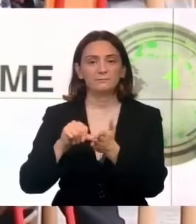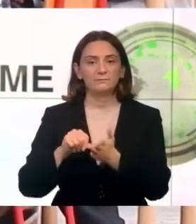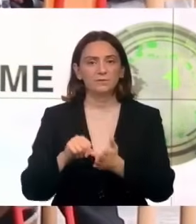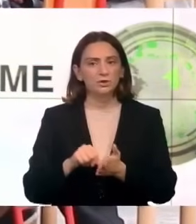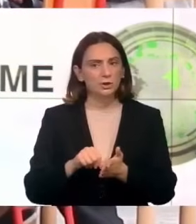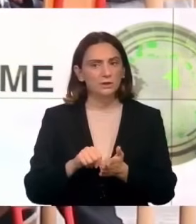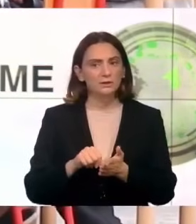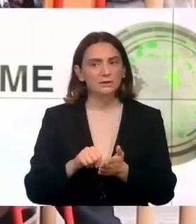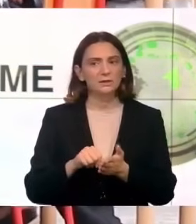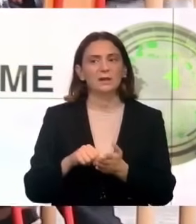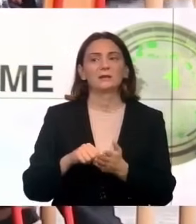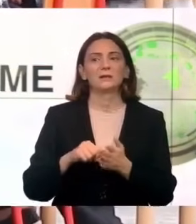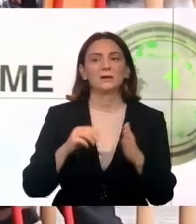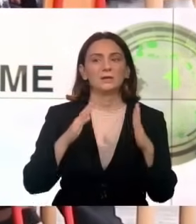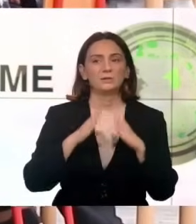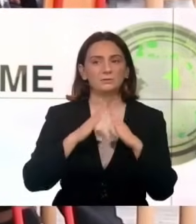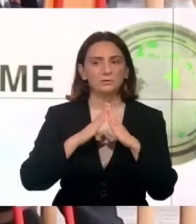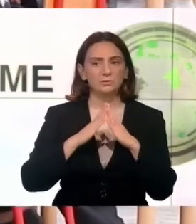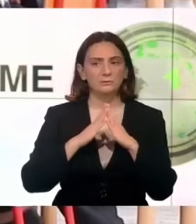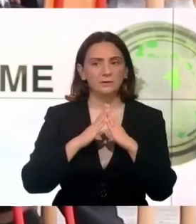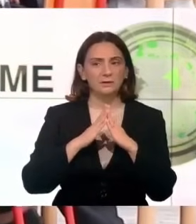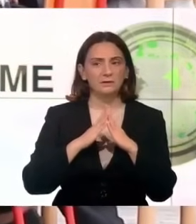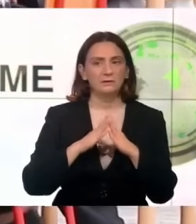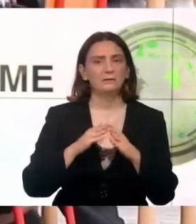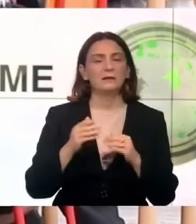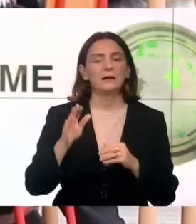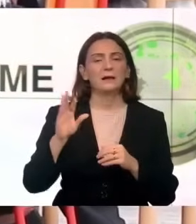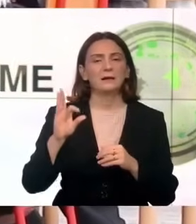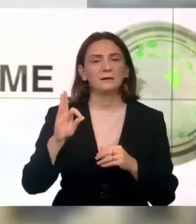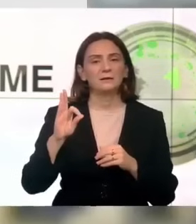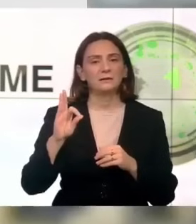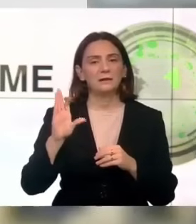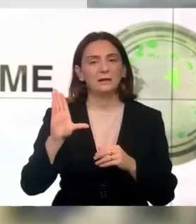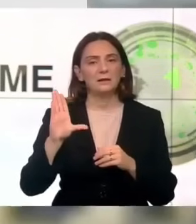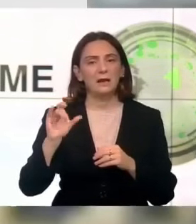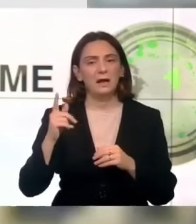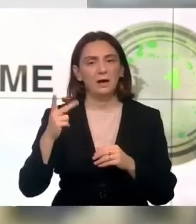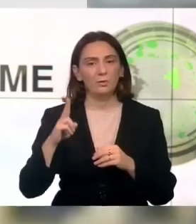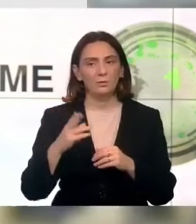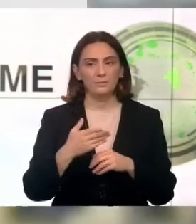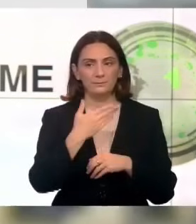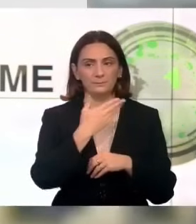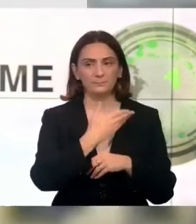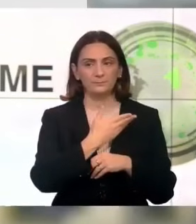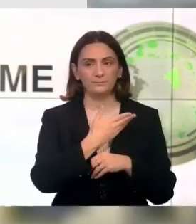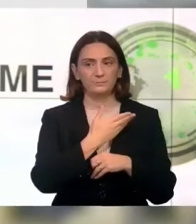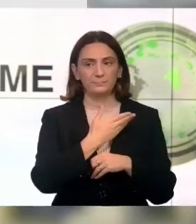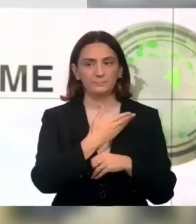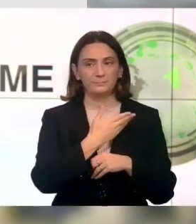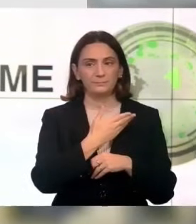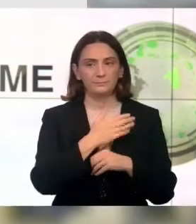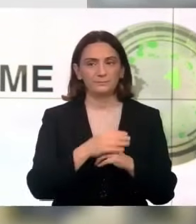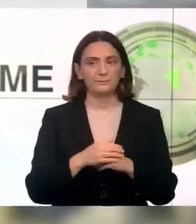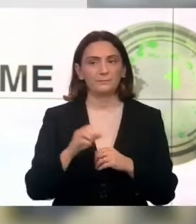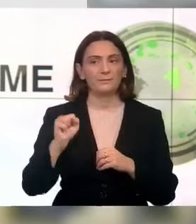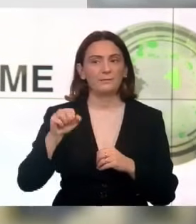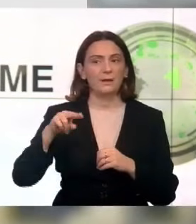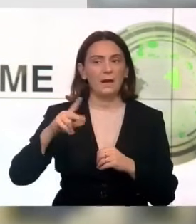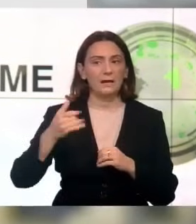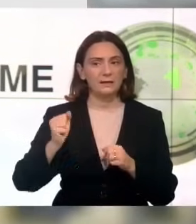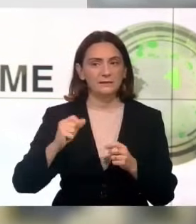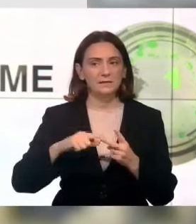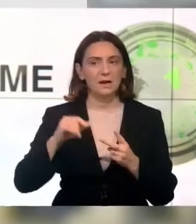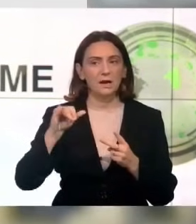ndërsa qendra sociale Streza nga Gentiana Lasku. Në drejtimin e shtëpisë Studio Kadarea Golli është emëruar Anisa Ymeri,